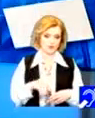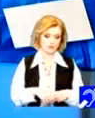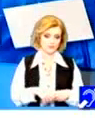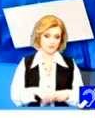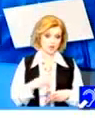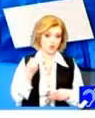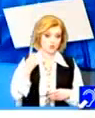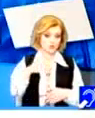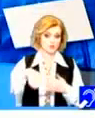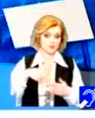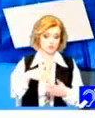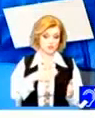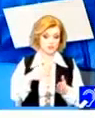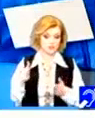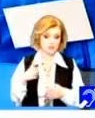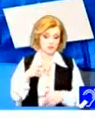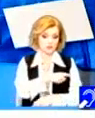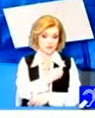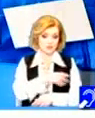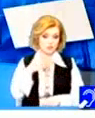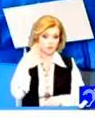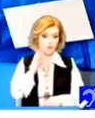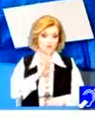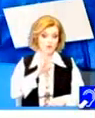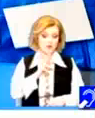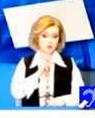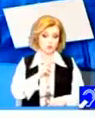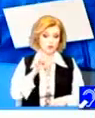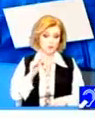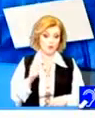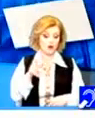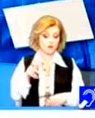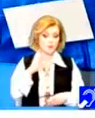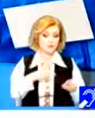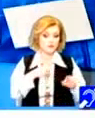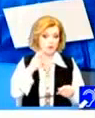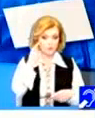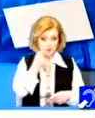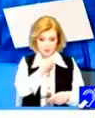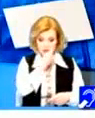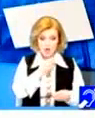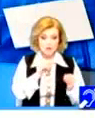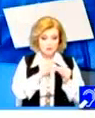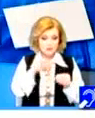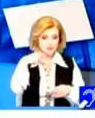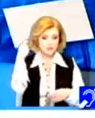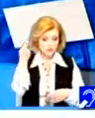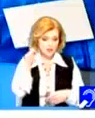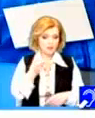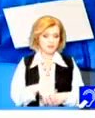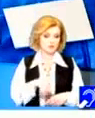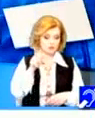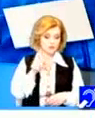Încă un scandal în sistemul sanitar din România. O femeie din Cluj-Napoca ar fi făcut intervenții oftalmologice timp de 10 ani la spitalul